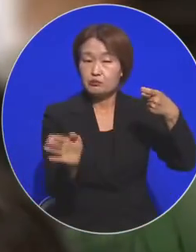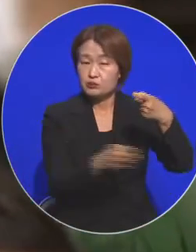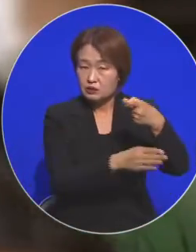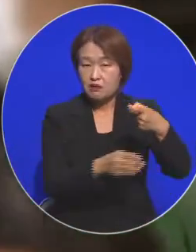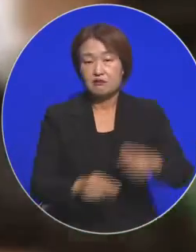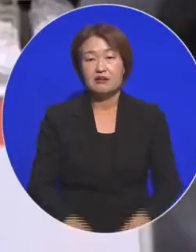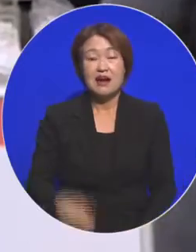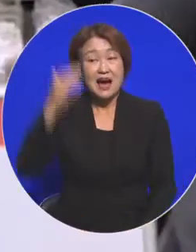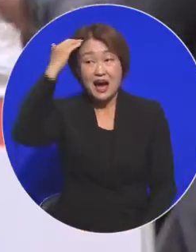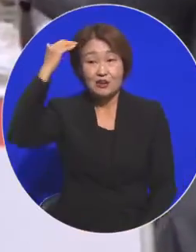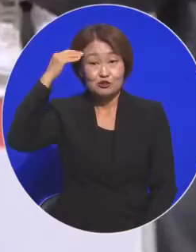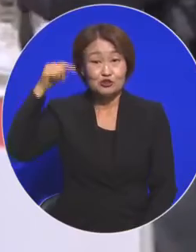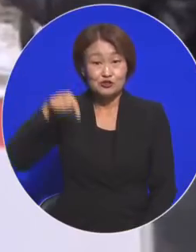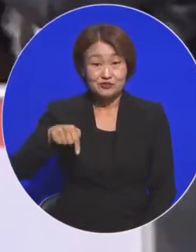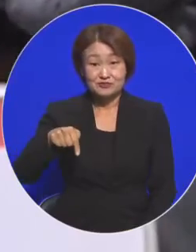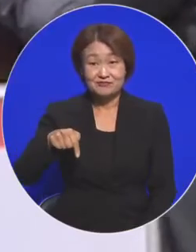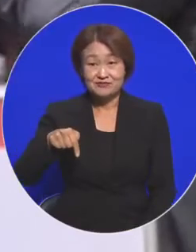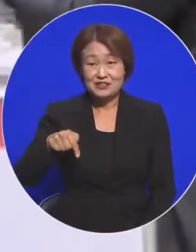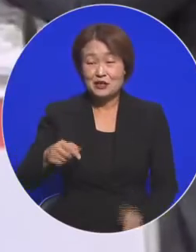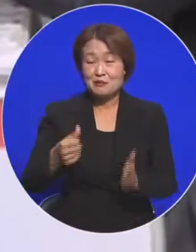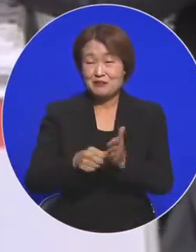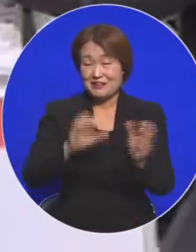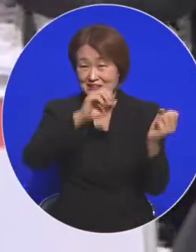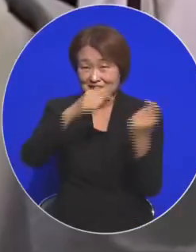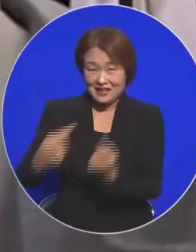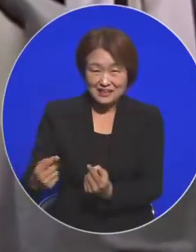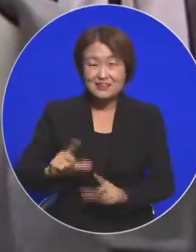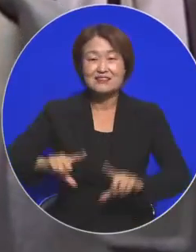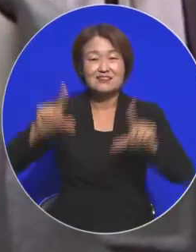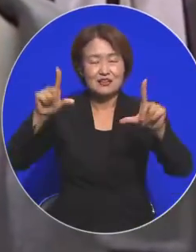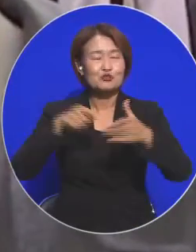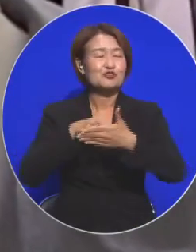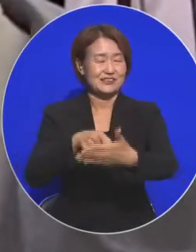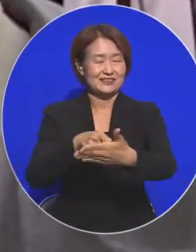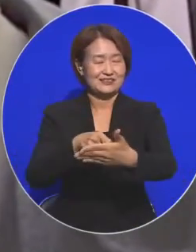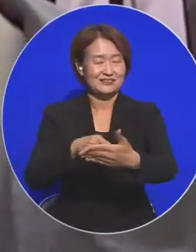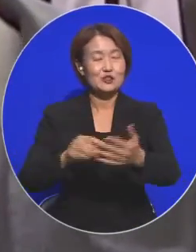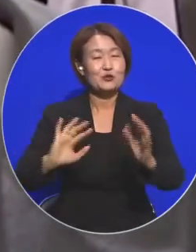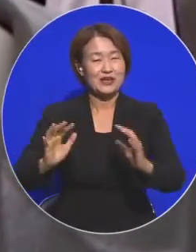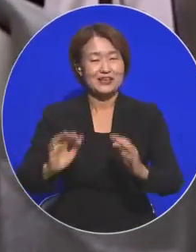코리아셀페스타 추진 방안도 논의됐습니다. KTV 이마경입니다.